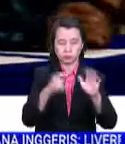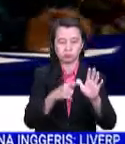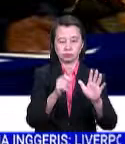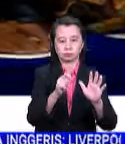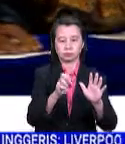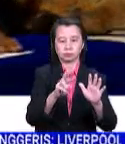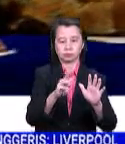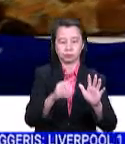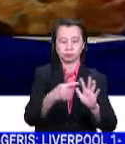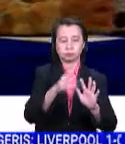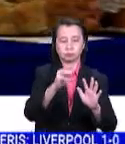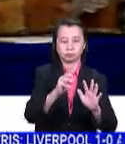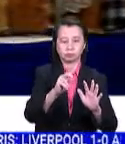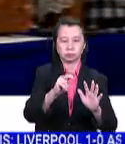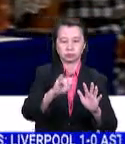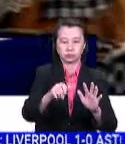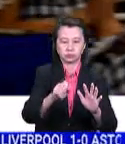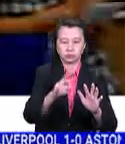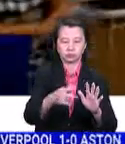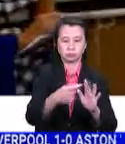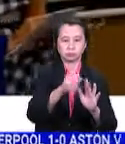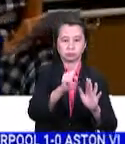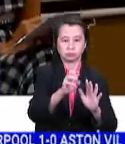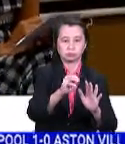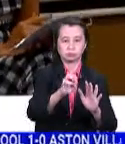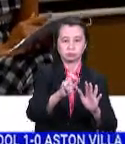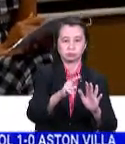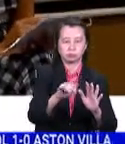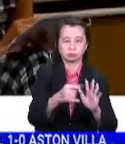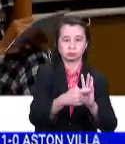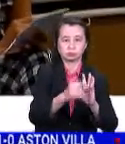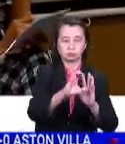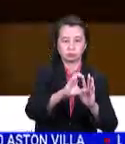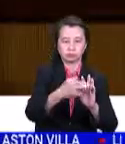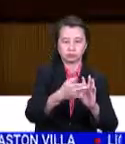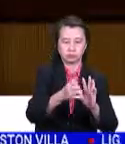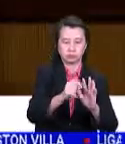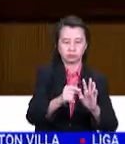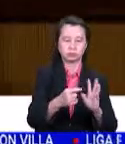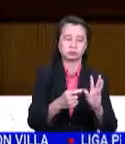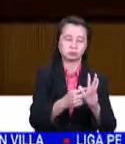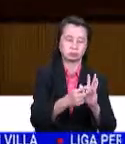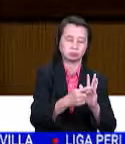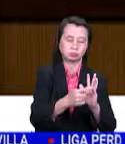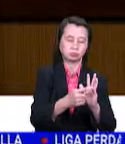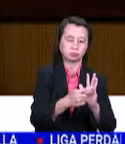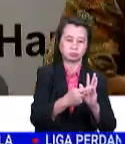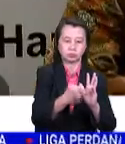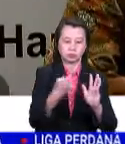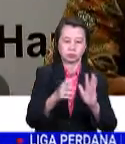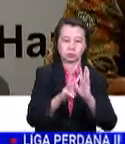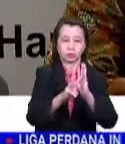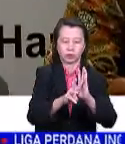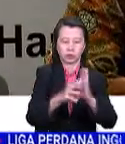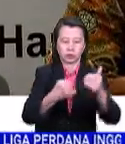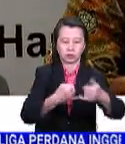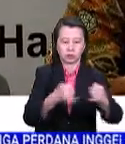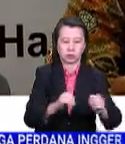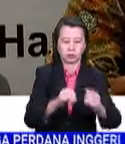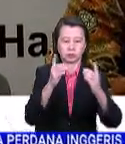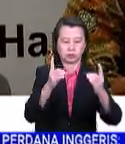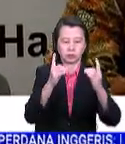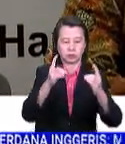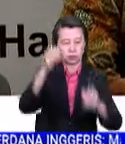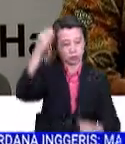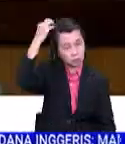Warusi, M. Nadarajan, S. Manimaran, Cheng Tong Lien dan seorang lagi daripada wakil Jabatan